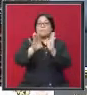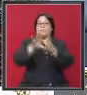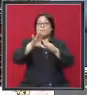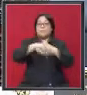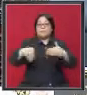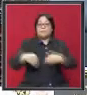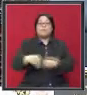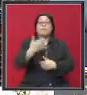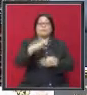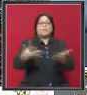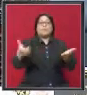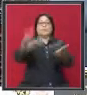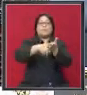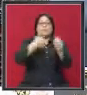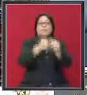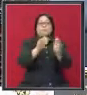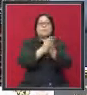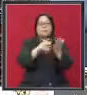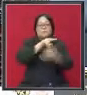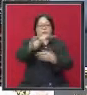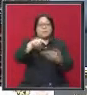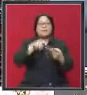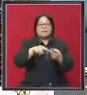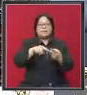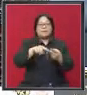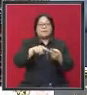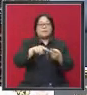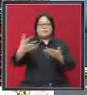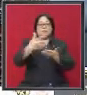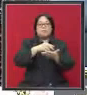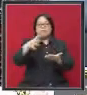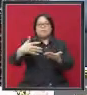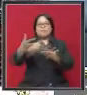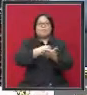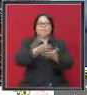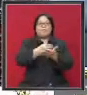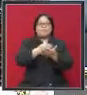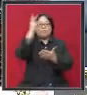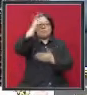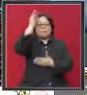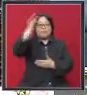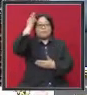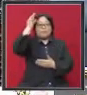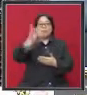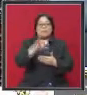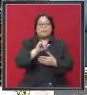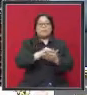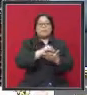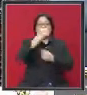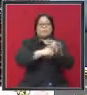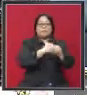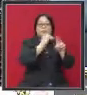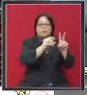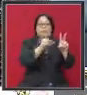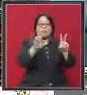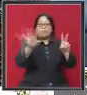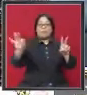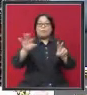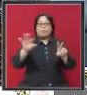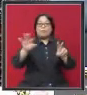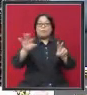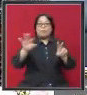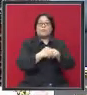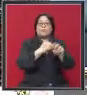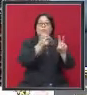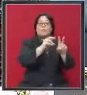RM23.9 bilion seperti yang telah dilaporkan dalam buku tinjauan fiskal dan anggaran hasil kerajaan persekutuan tahun 2021. Itu untuk 2019 ya. Manakala bagi